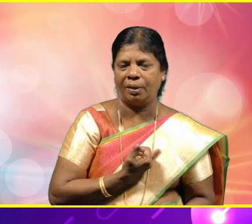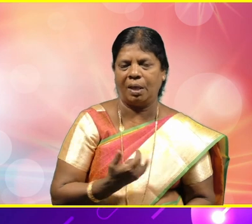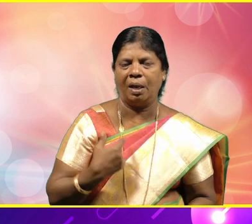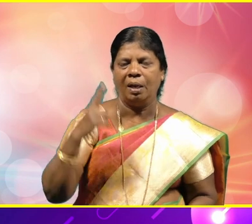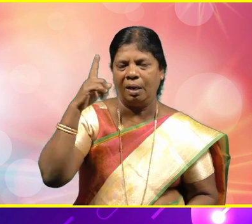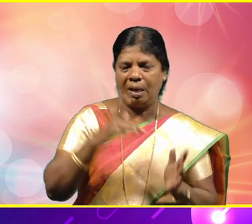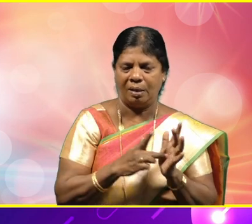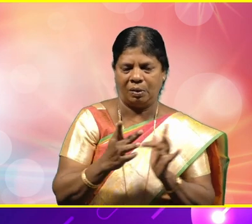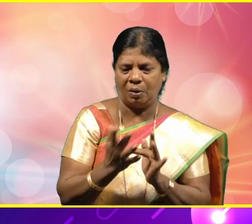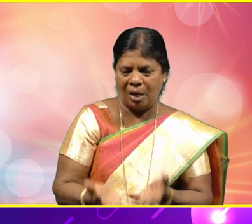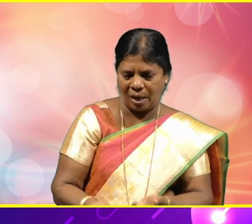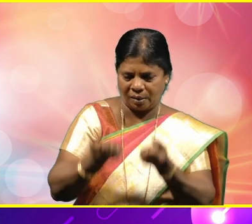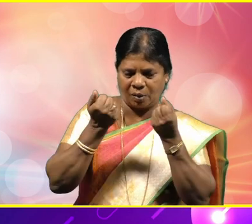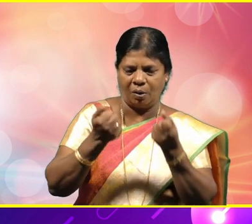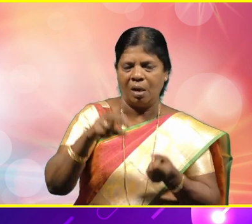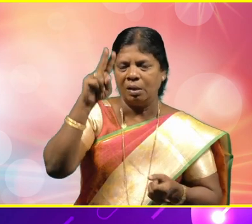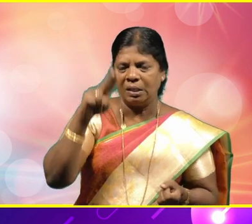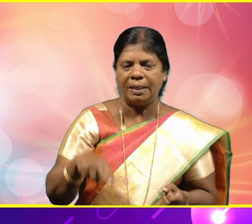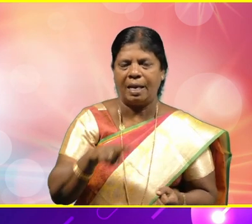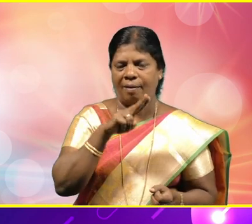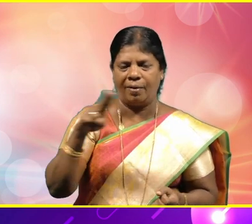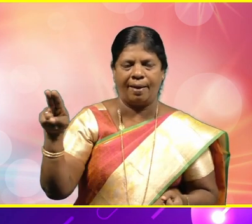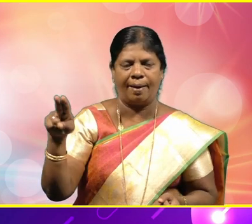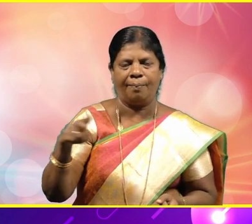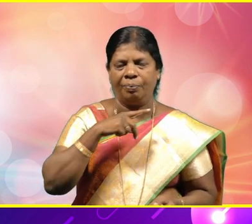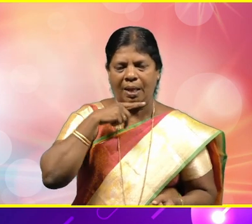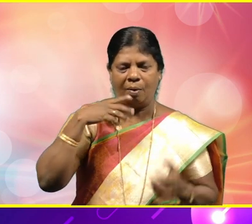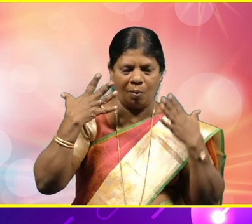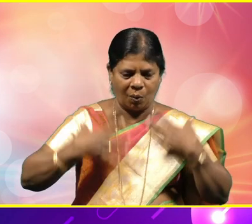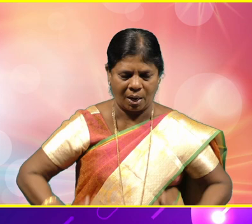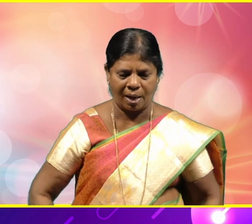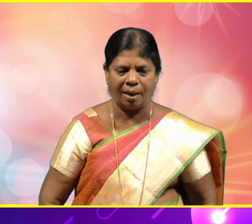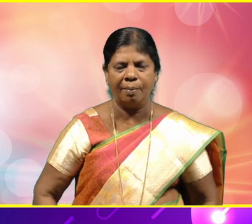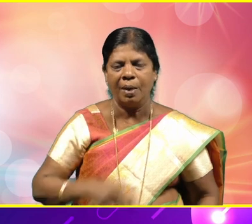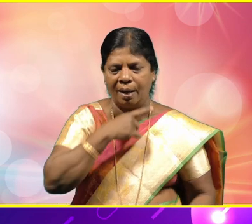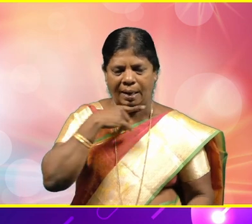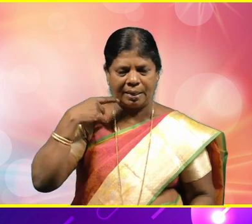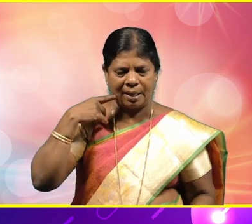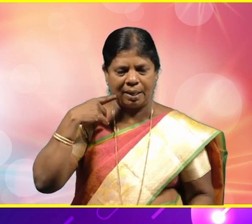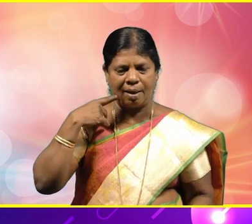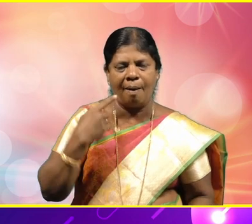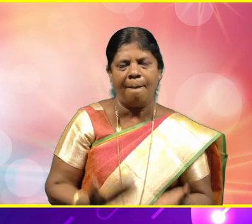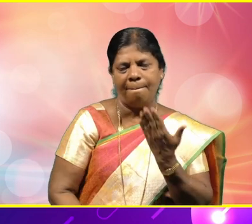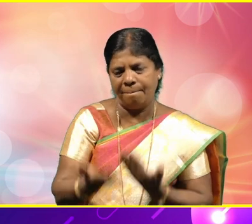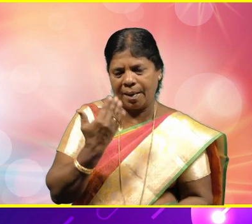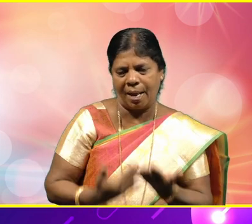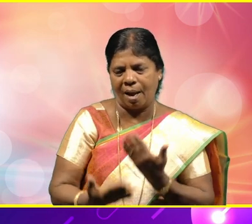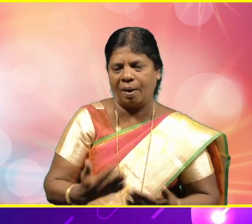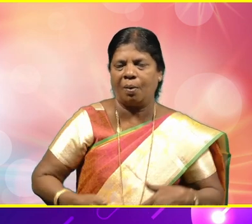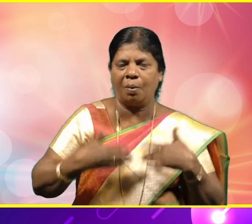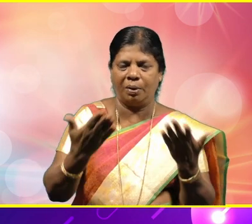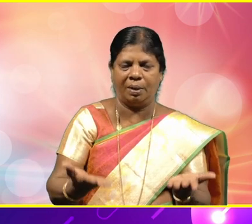தான் ஏற்றுக்கொண்டு சிலுவையிலே தனது உடலையும் இரத்தத்தையும் பலியாக கொடுத்து